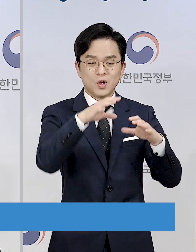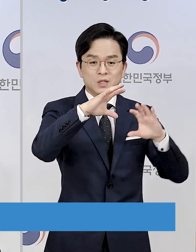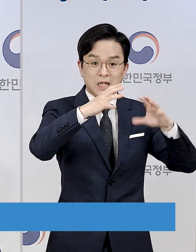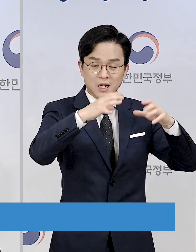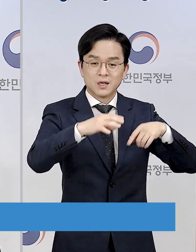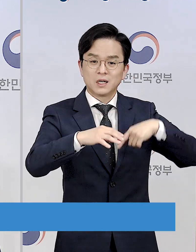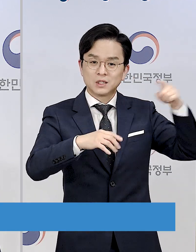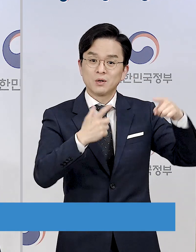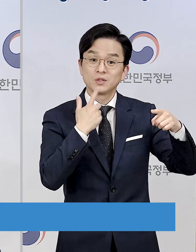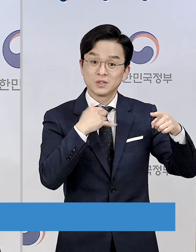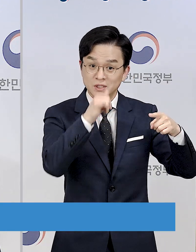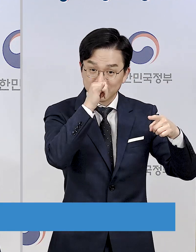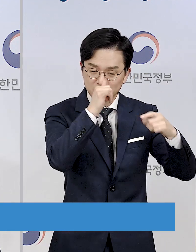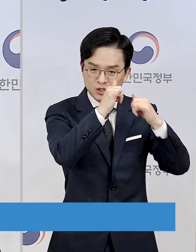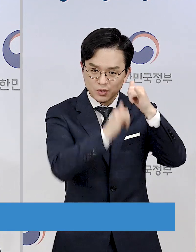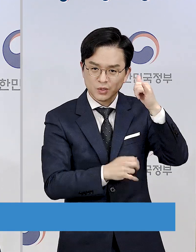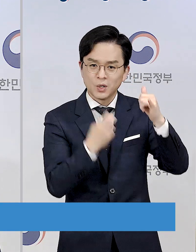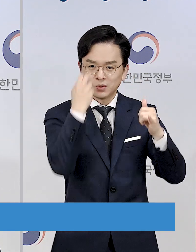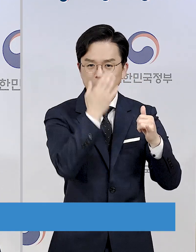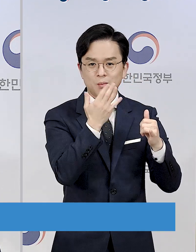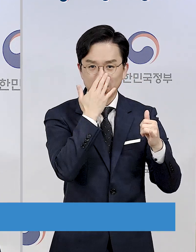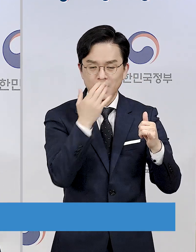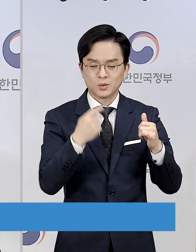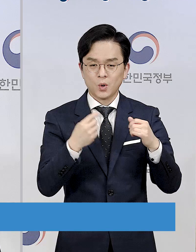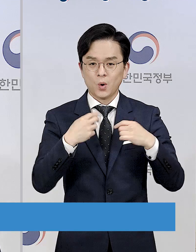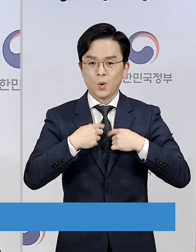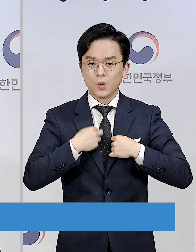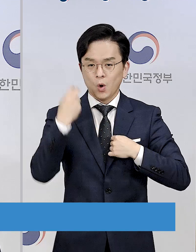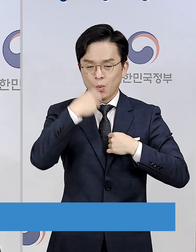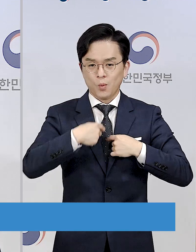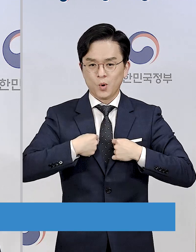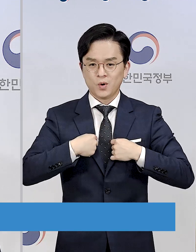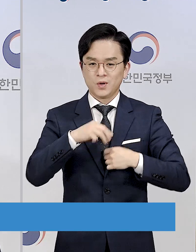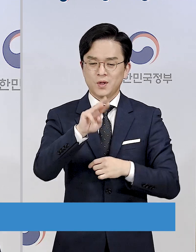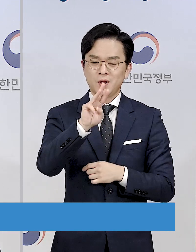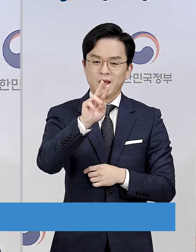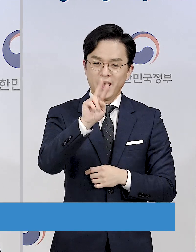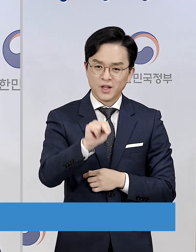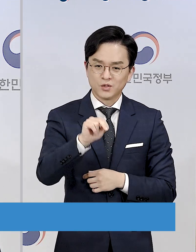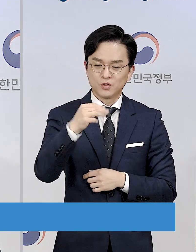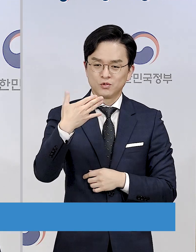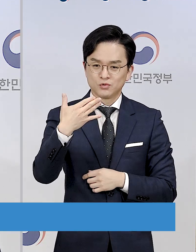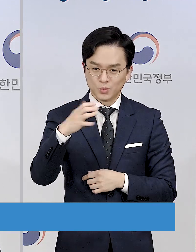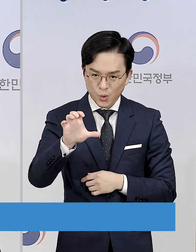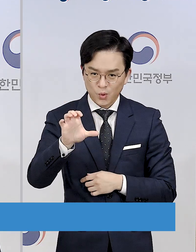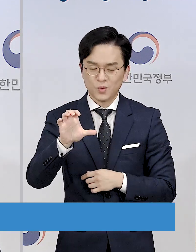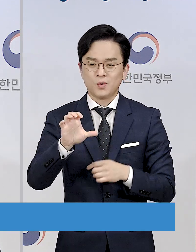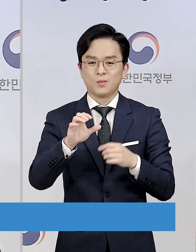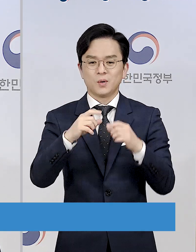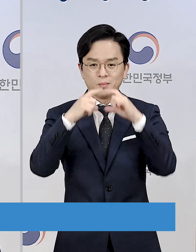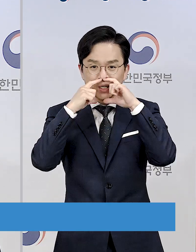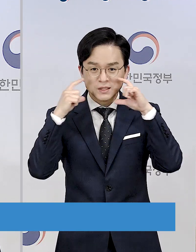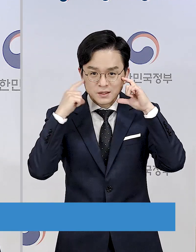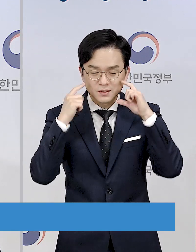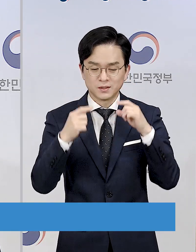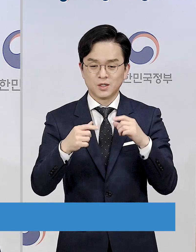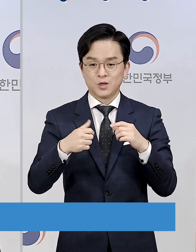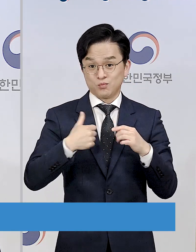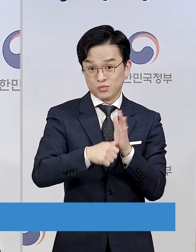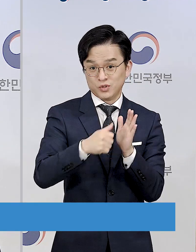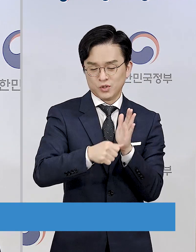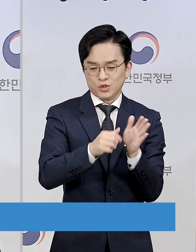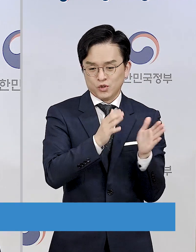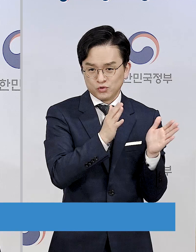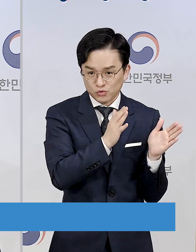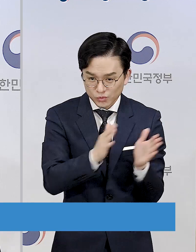방문력, 확진자 접촉력 등의 정보를 의료기관에 제공하고 전신보호복, N95 마스크 등 방역물품이 수요에 맞게 공급될